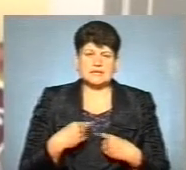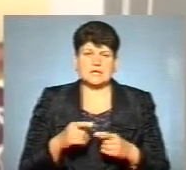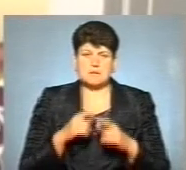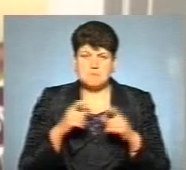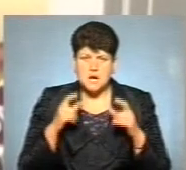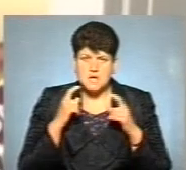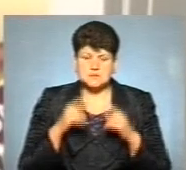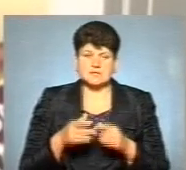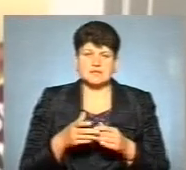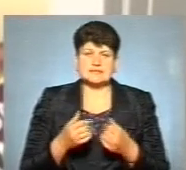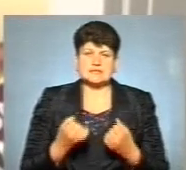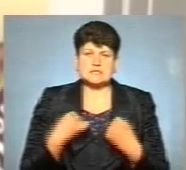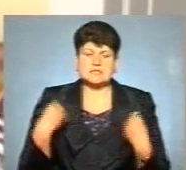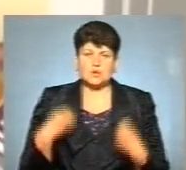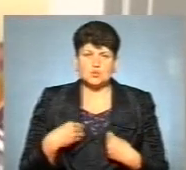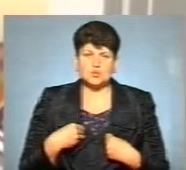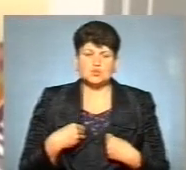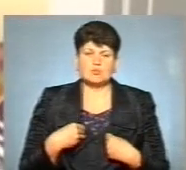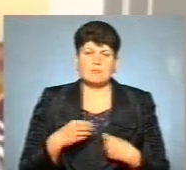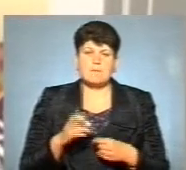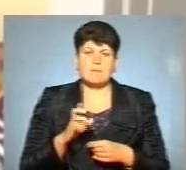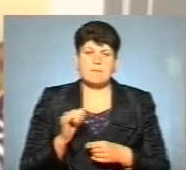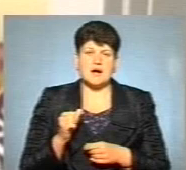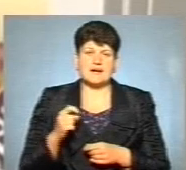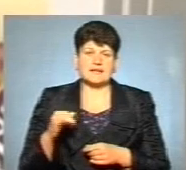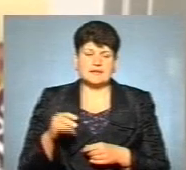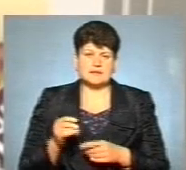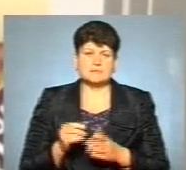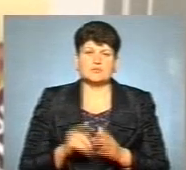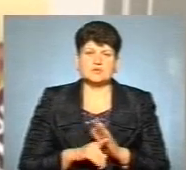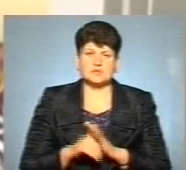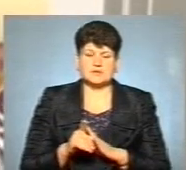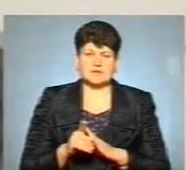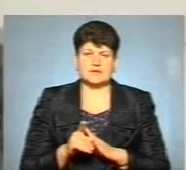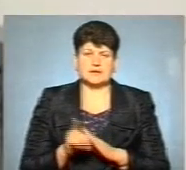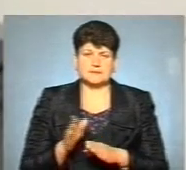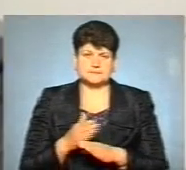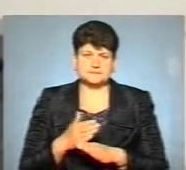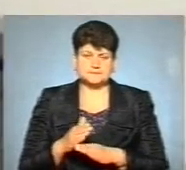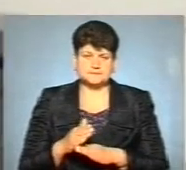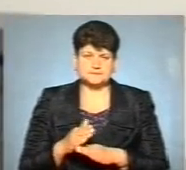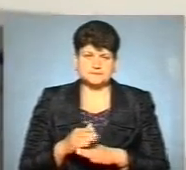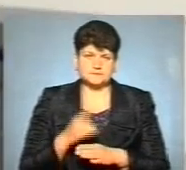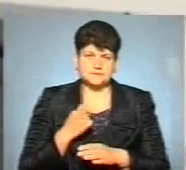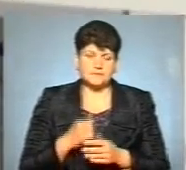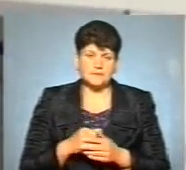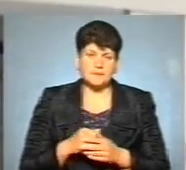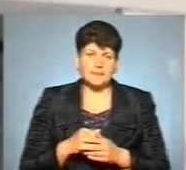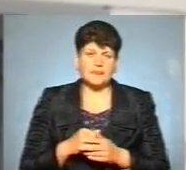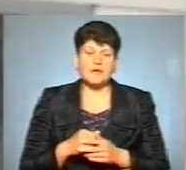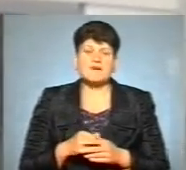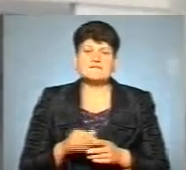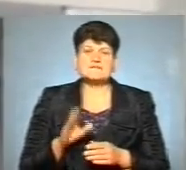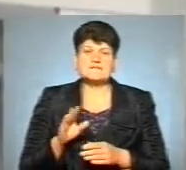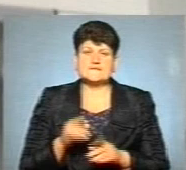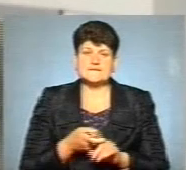окуляри, захисний костюм, бахіли. Приступає до виділення нуклеїнової кислоти. Оля Костюк каже, вірусологи